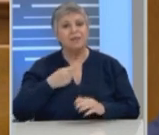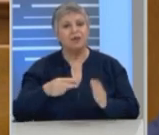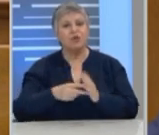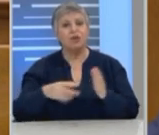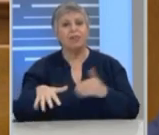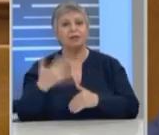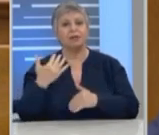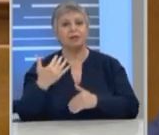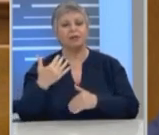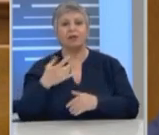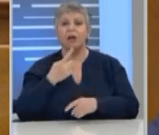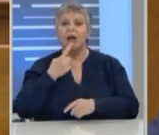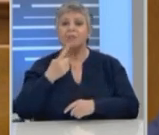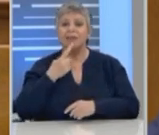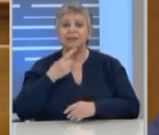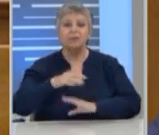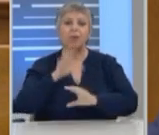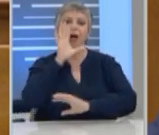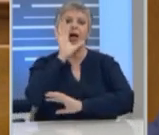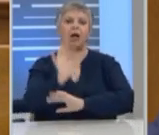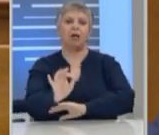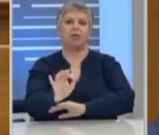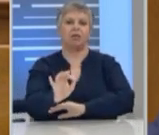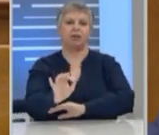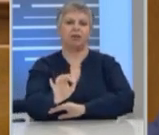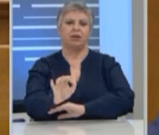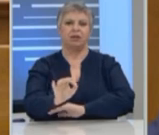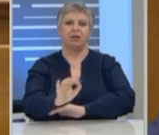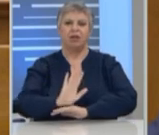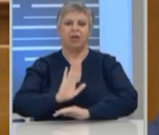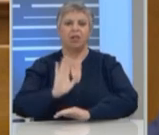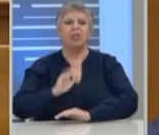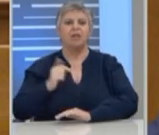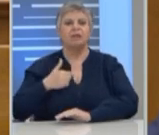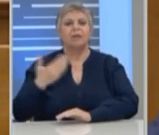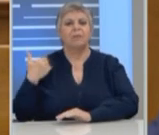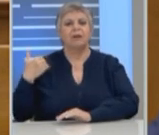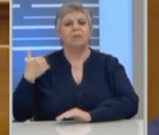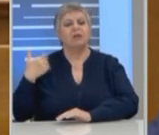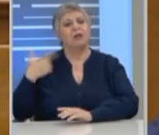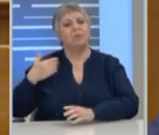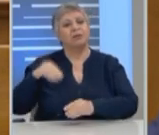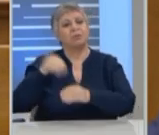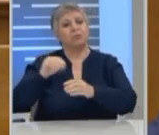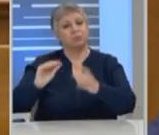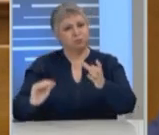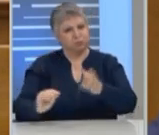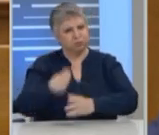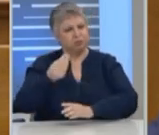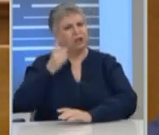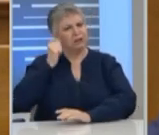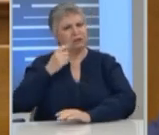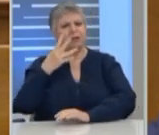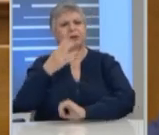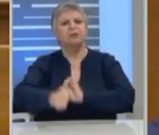λέγοντάς του την αλήθεια, και δεν αξιοποιήσαμε την προηγούμενη εντολή για να εξαντλήσουμε την τετραετία τότε που ξέραμε ότι έχουμε ένα